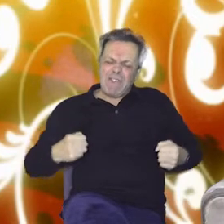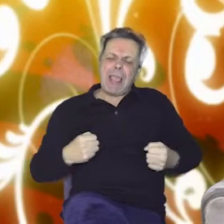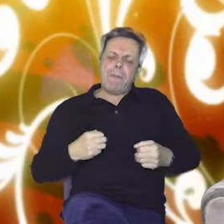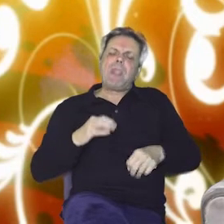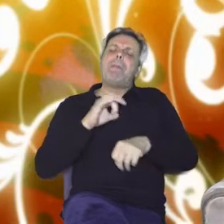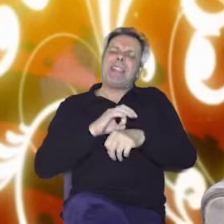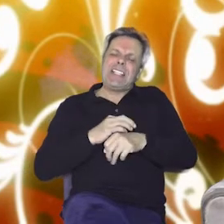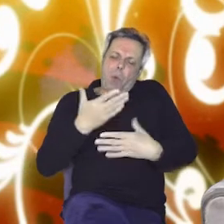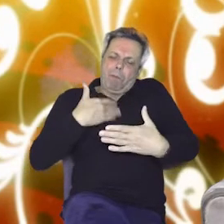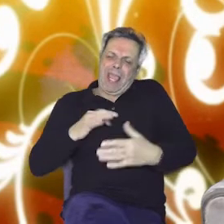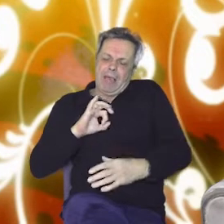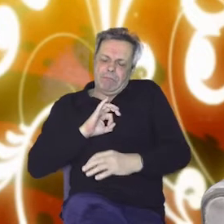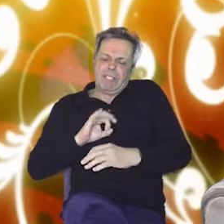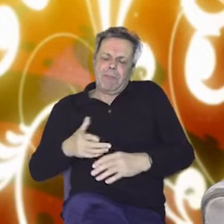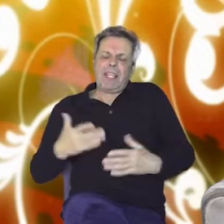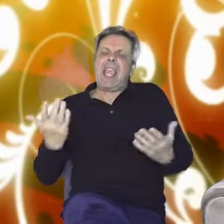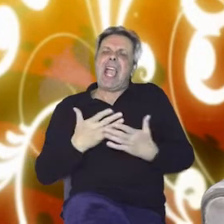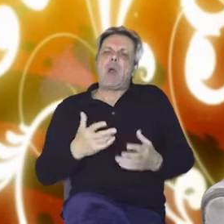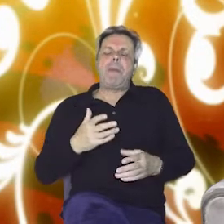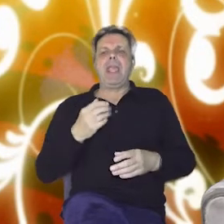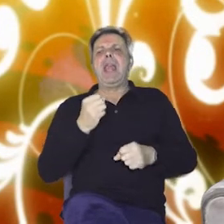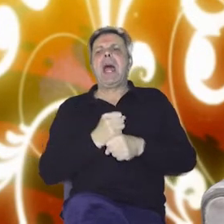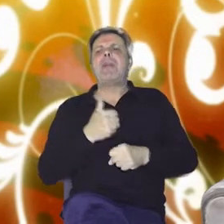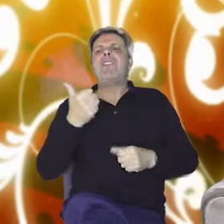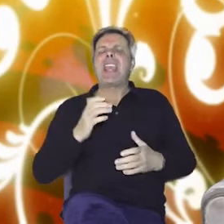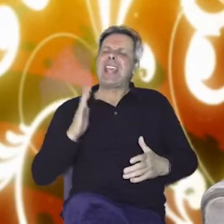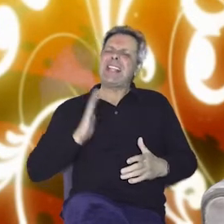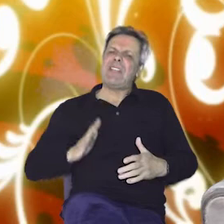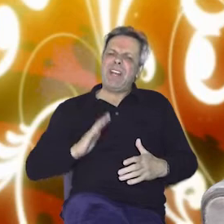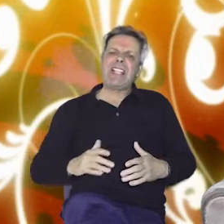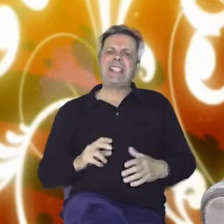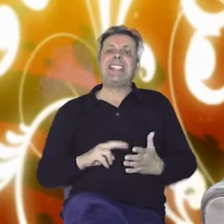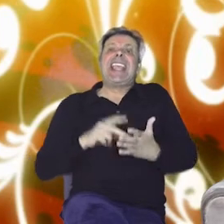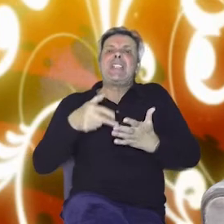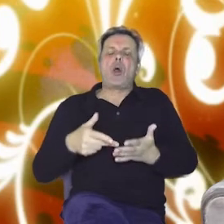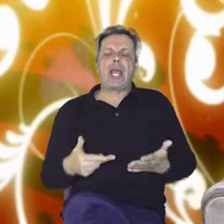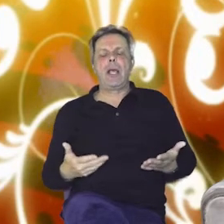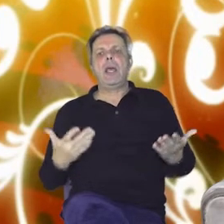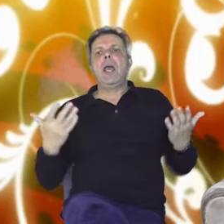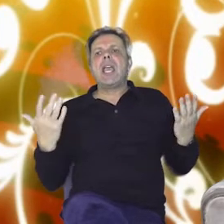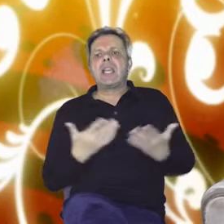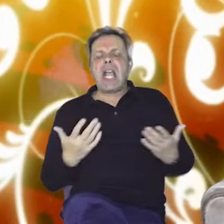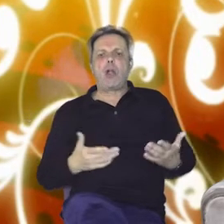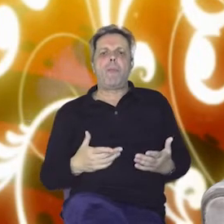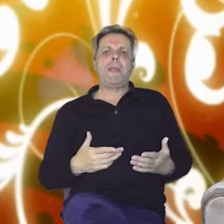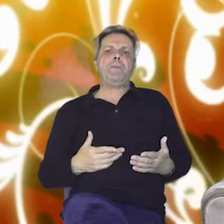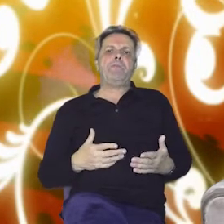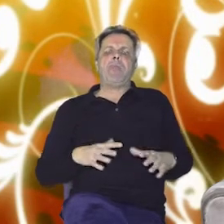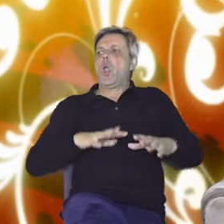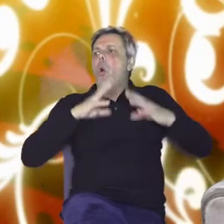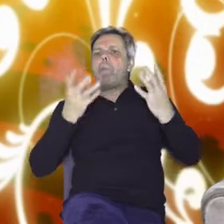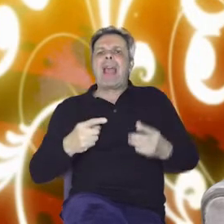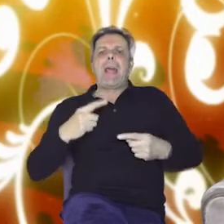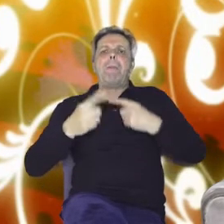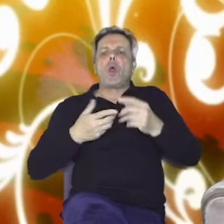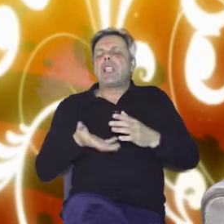palijativnu skrb, da bismo učinili jedan civilizacijski iskorak, da bi sam taj proces